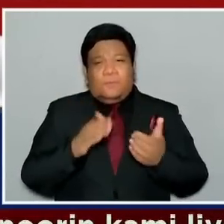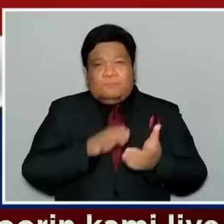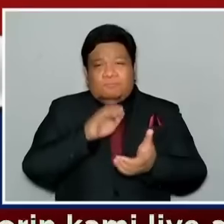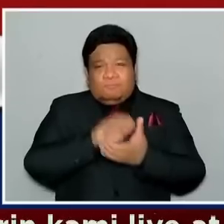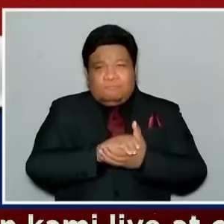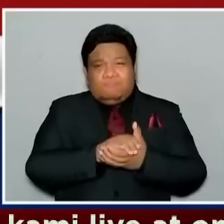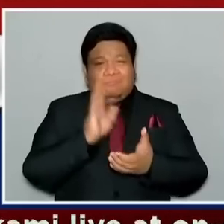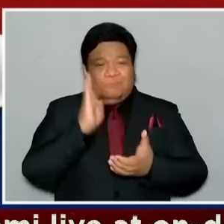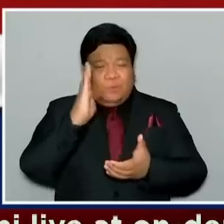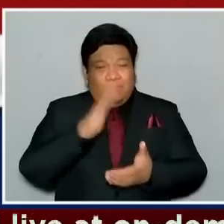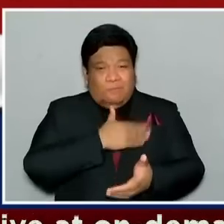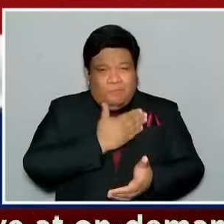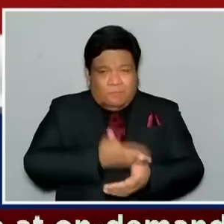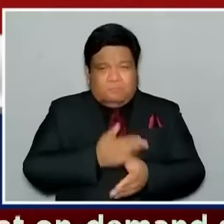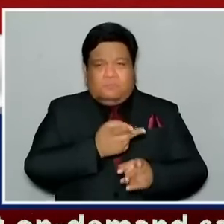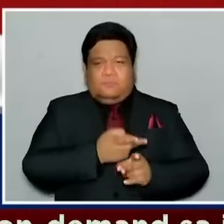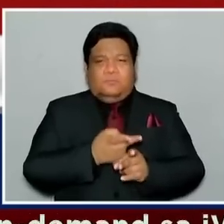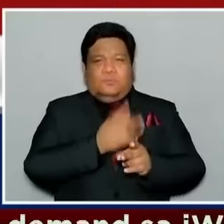mo.